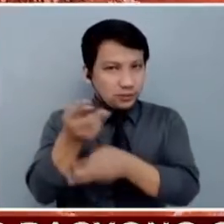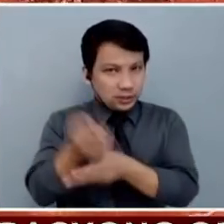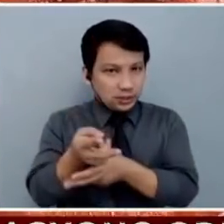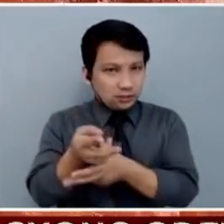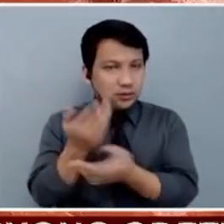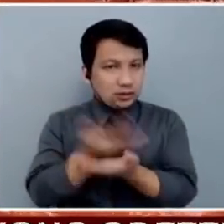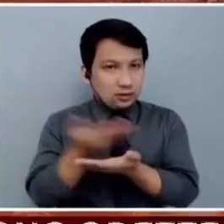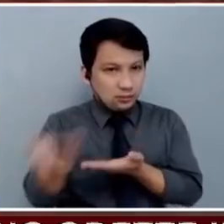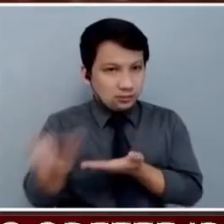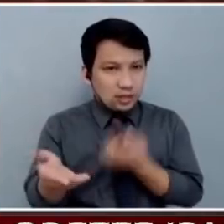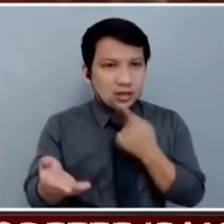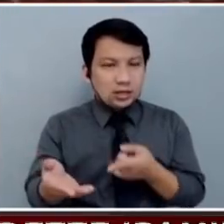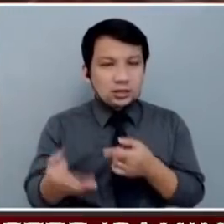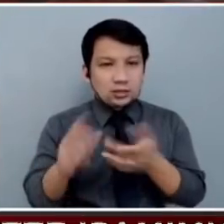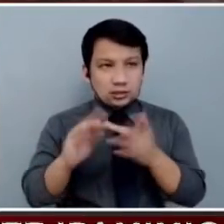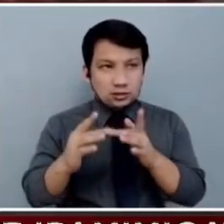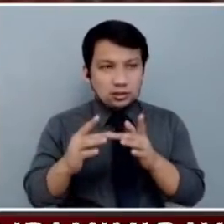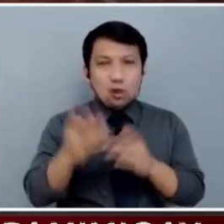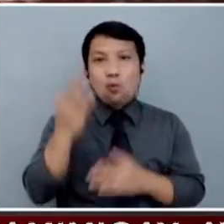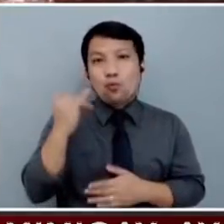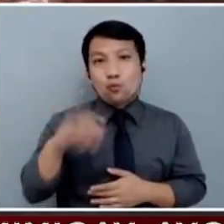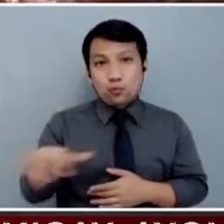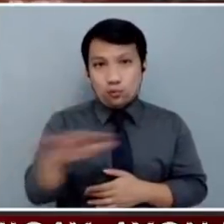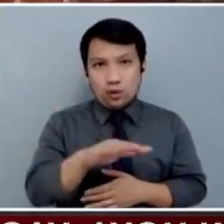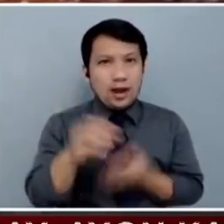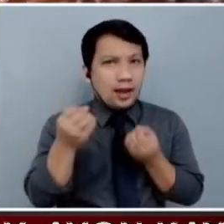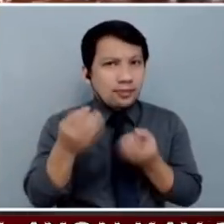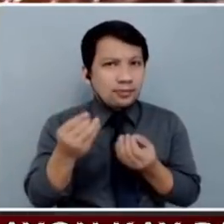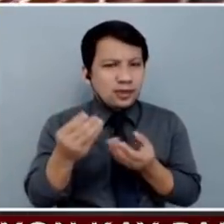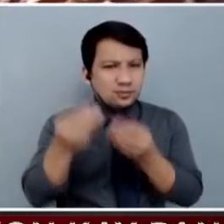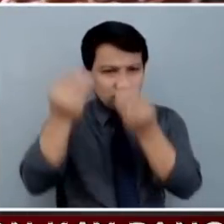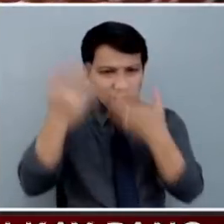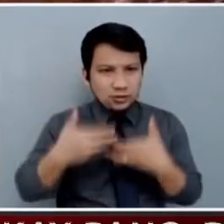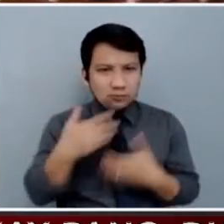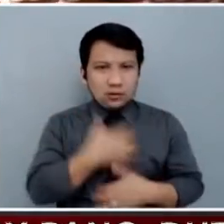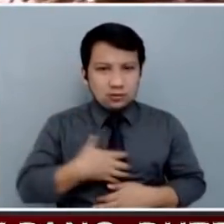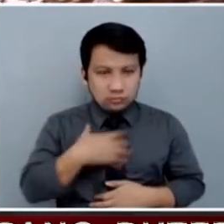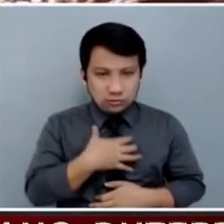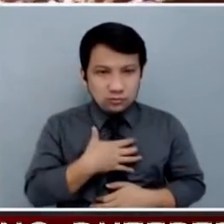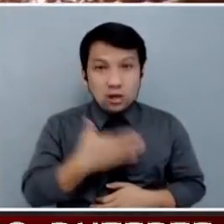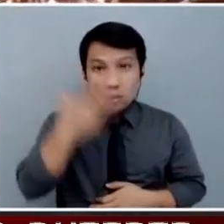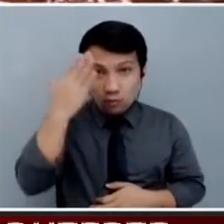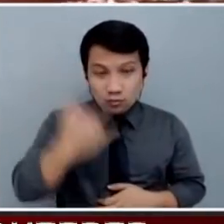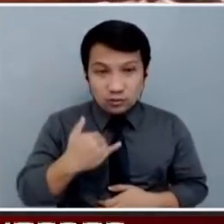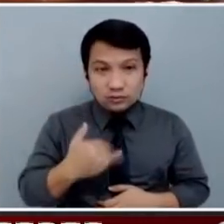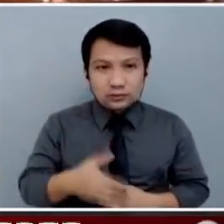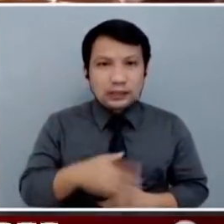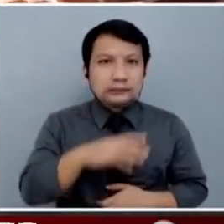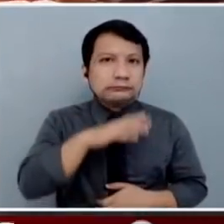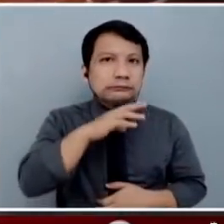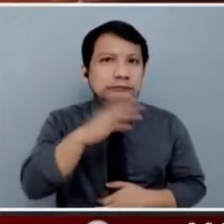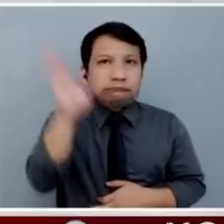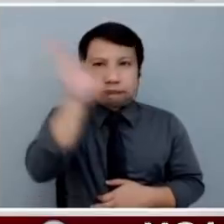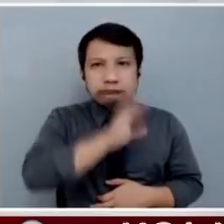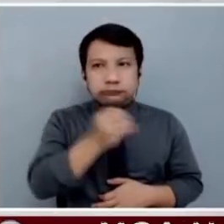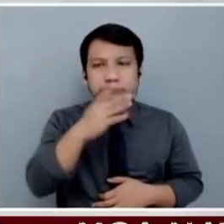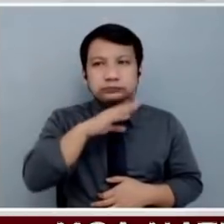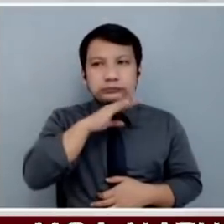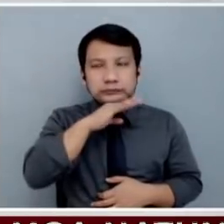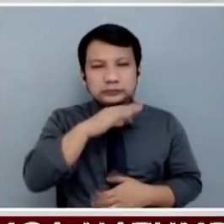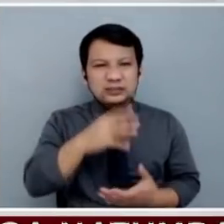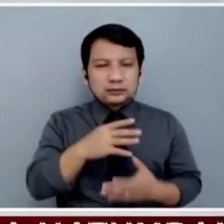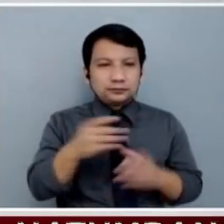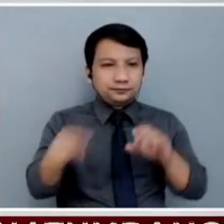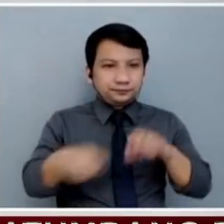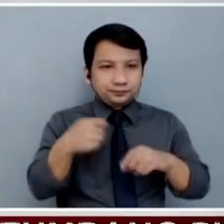ng lechon online dahil sa dami ng natatanggap nilang reklamo tungkol sa umano'y bulok na lechon. Malamang